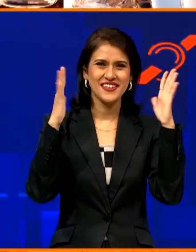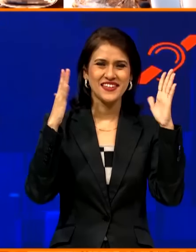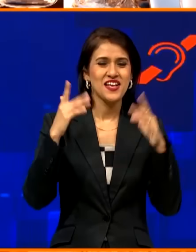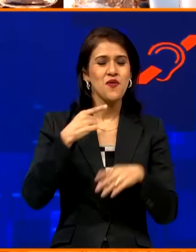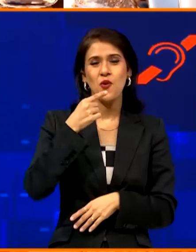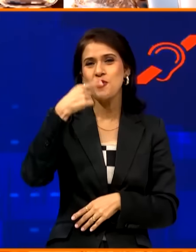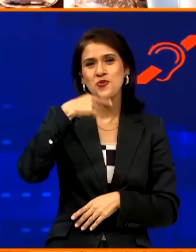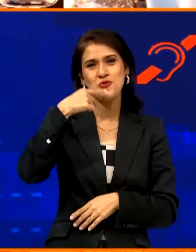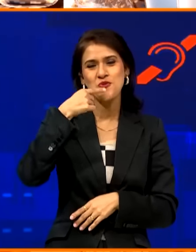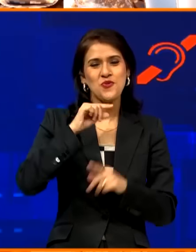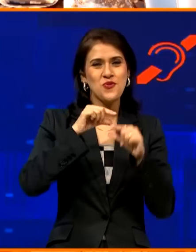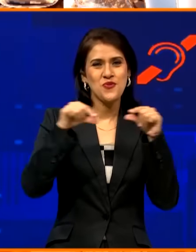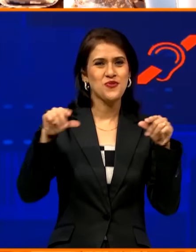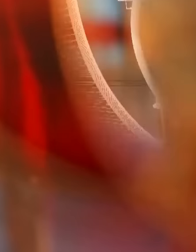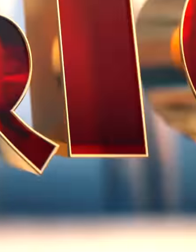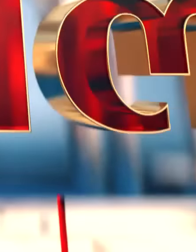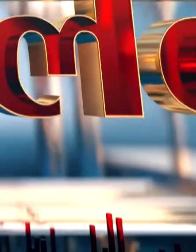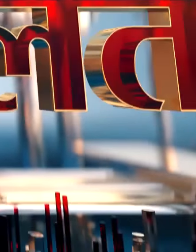में